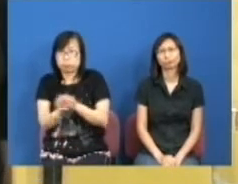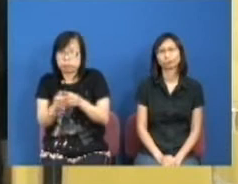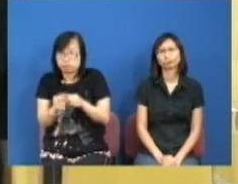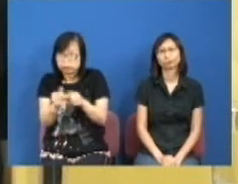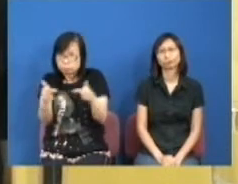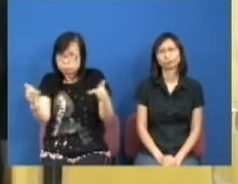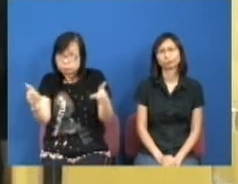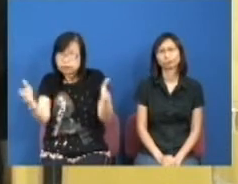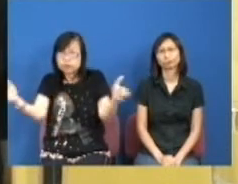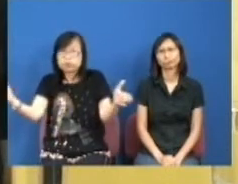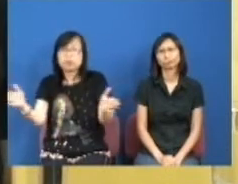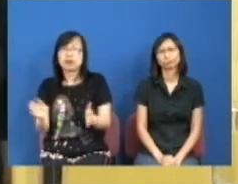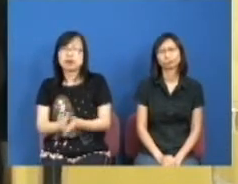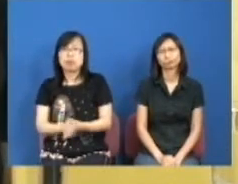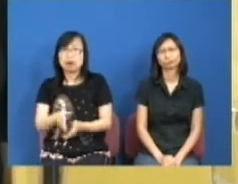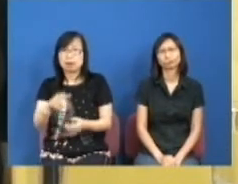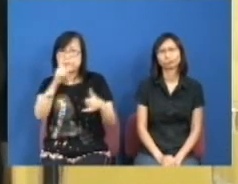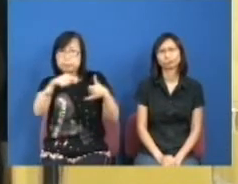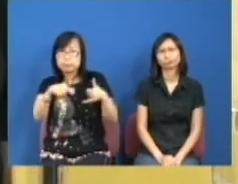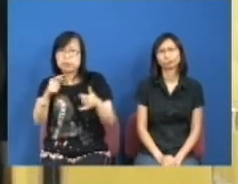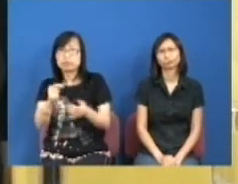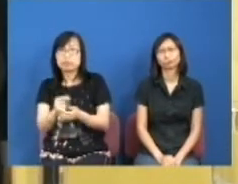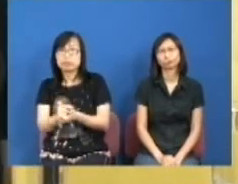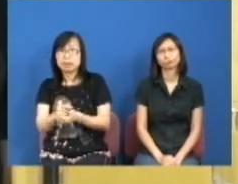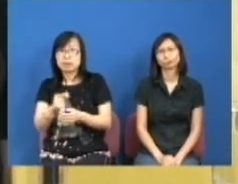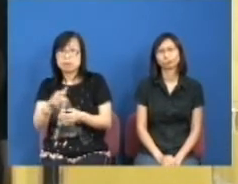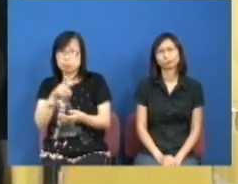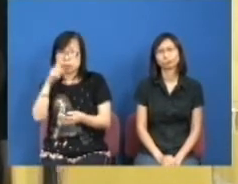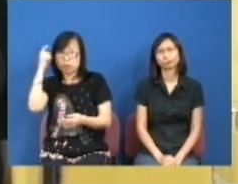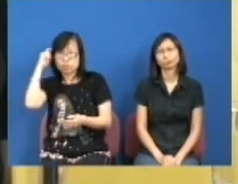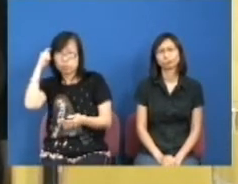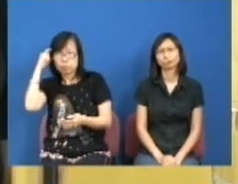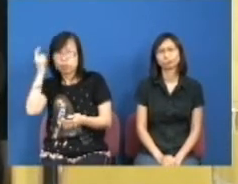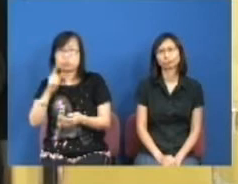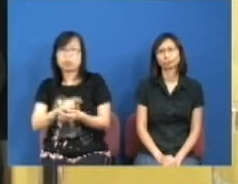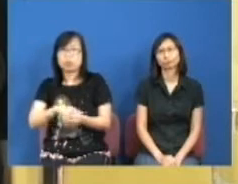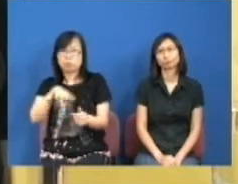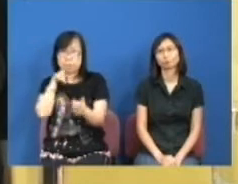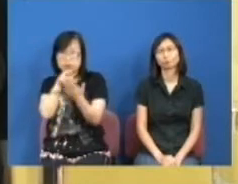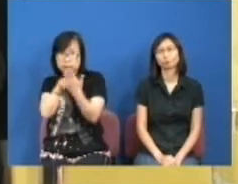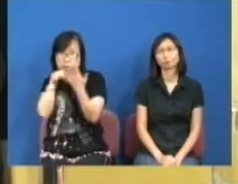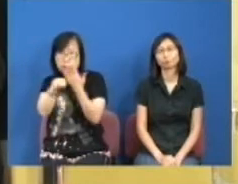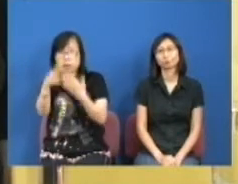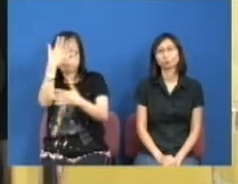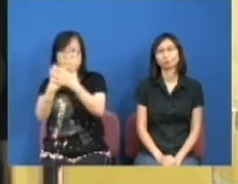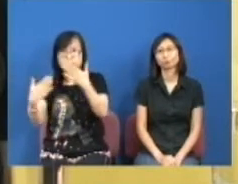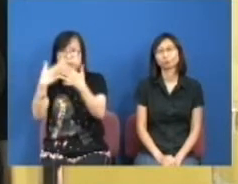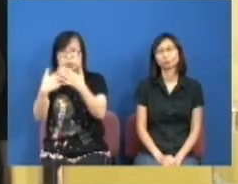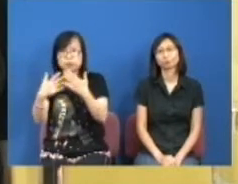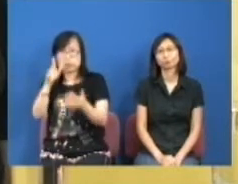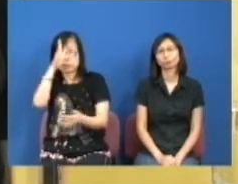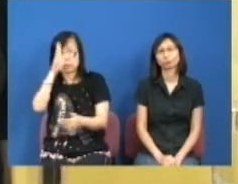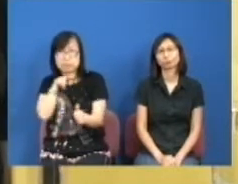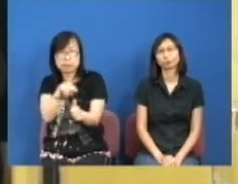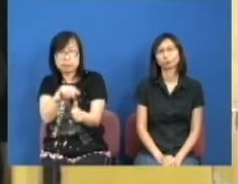而每個人嗰個政治嗰個能動力啊，或者自主性咧，亦都因為透過呢個網上嘅政治空